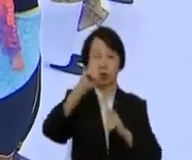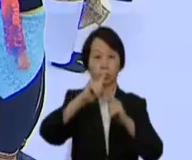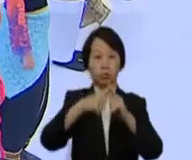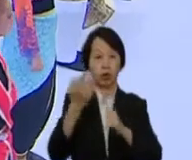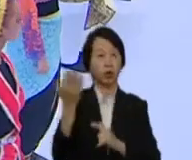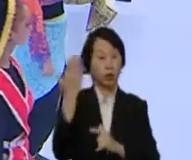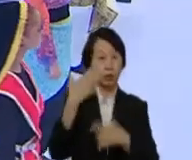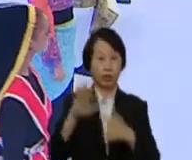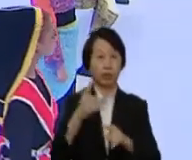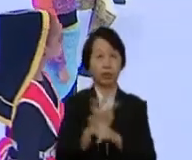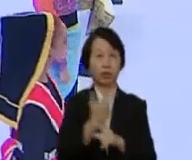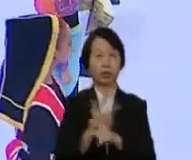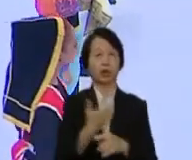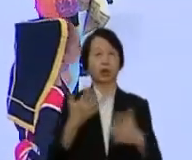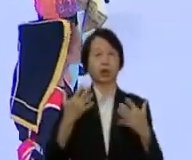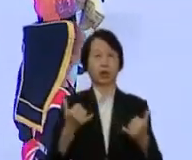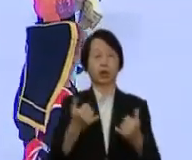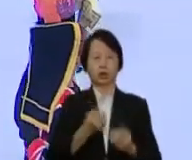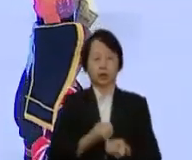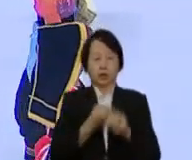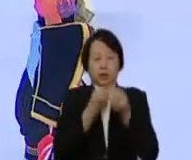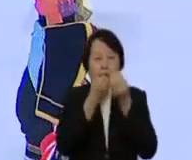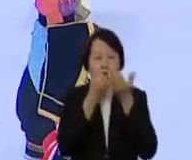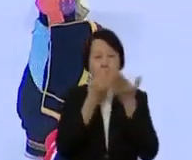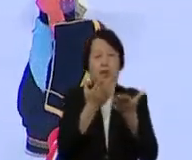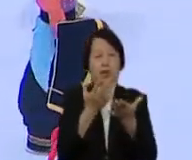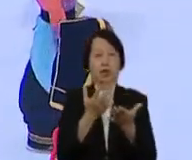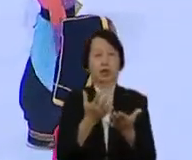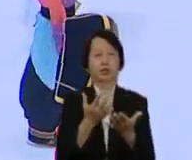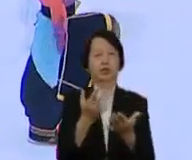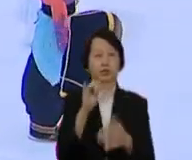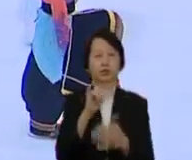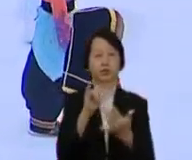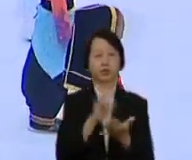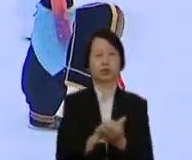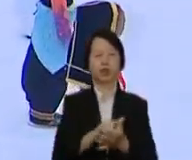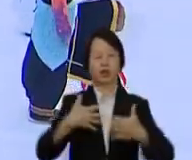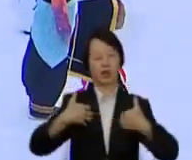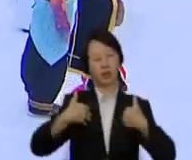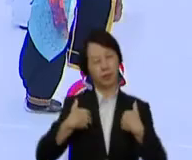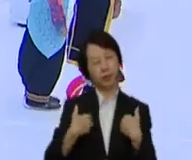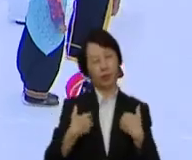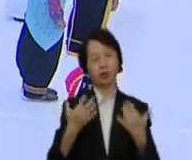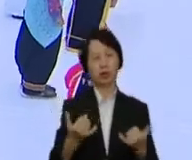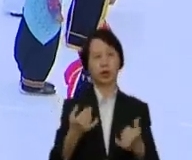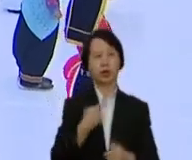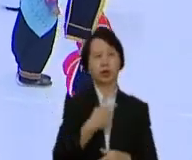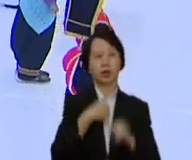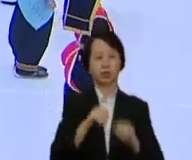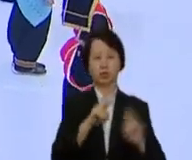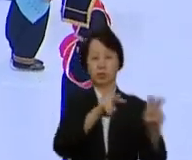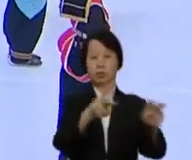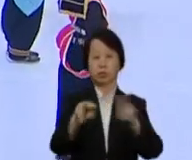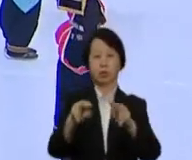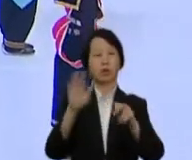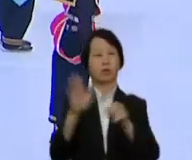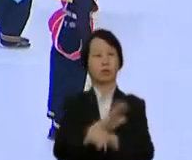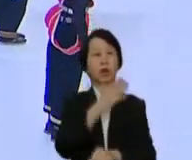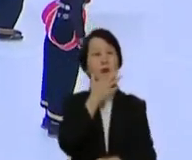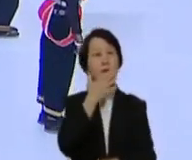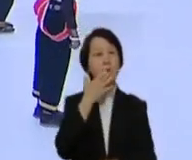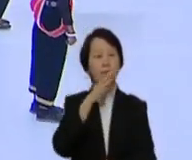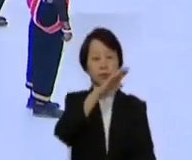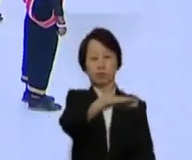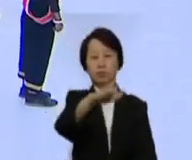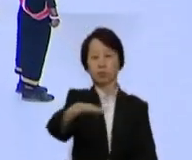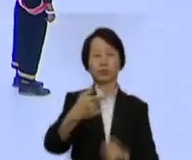yang lepas. Jadi hari ini dizahirkan latihan-latihan itu, penat lelah mereka, dan kita dapat saksikan penuh warna-warni